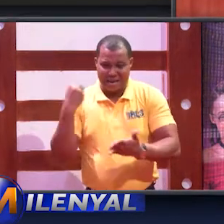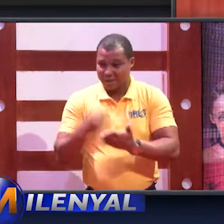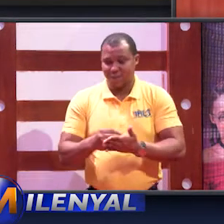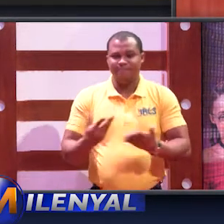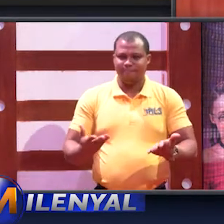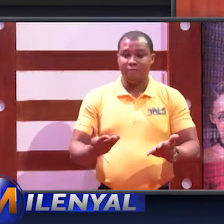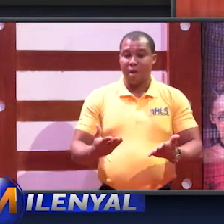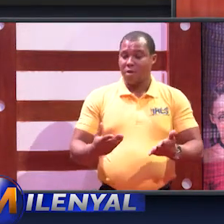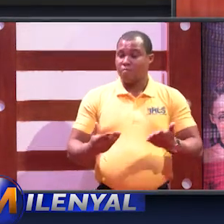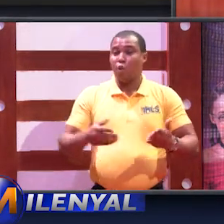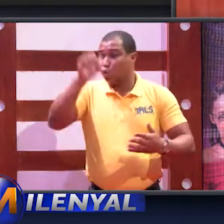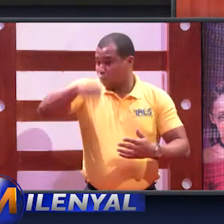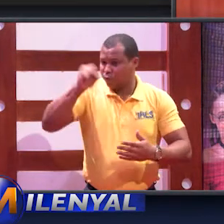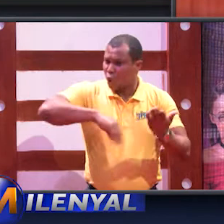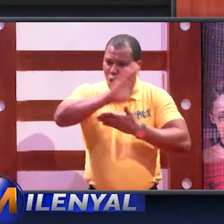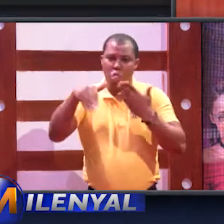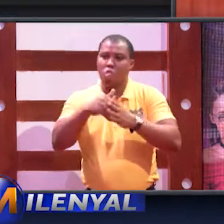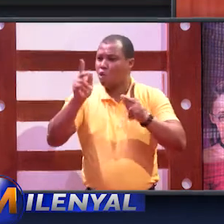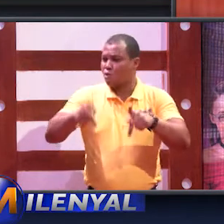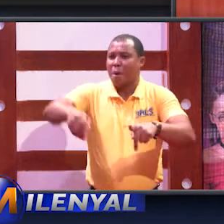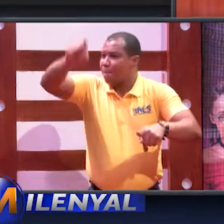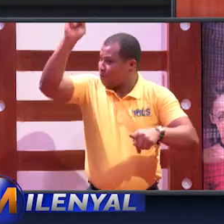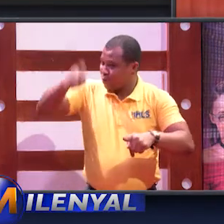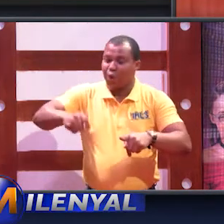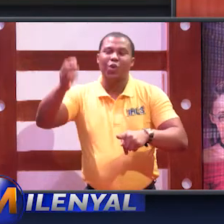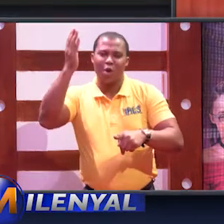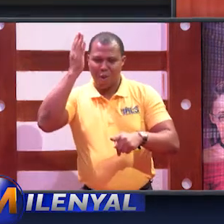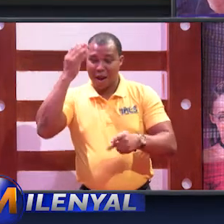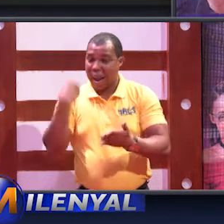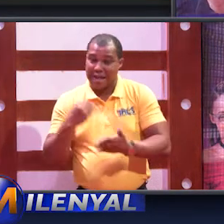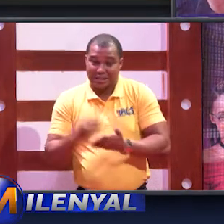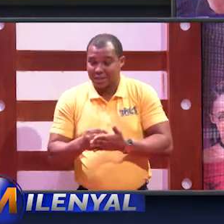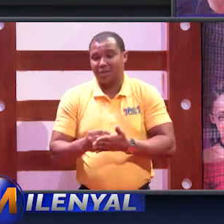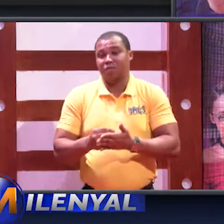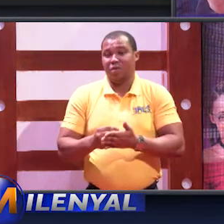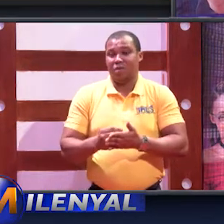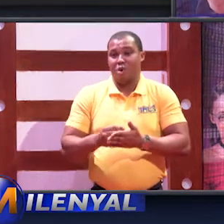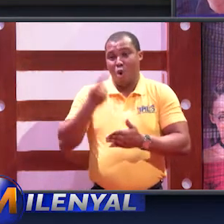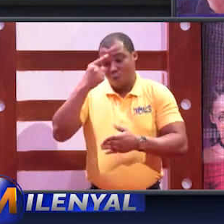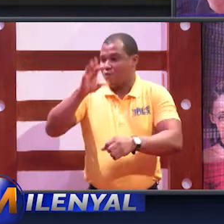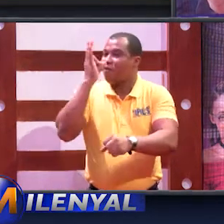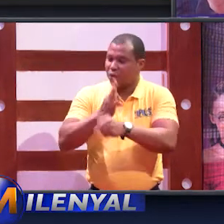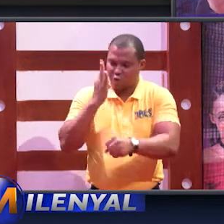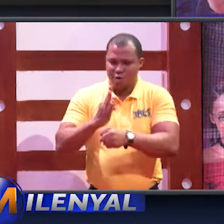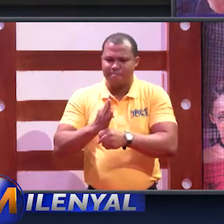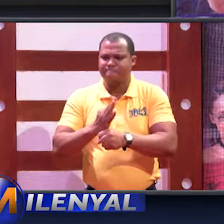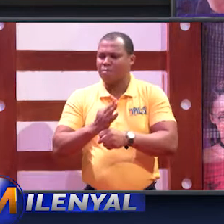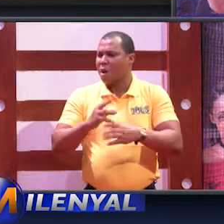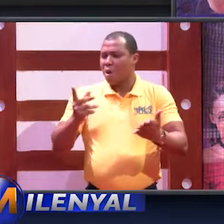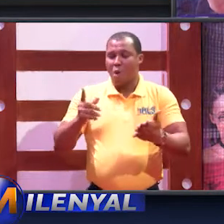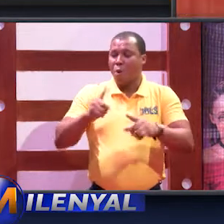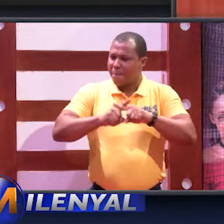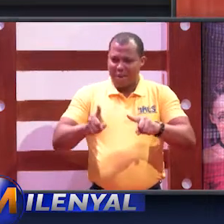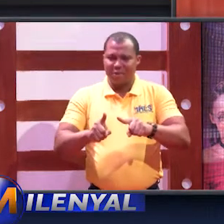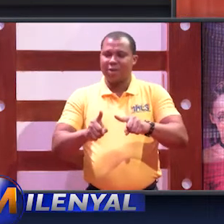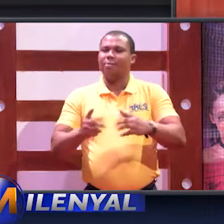tout le monde a besoin quoi pour fonctionner. Mais qui utilité institue sur le plan social? Et qui ça vaut en